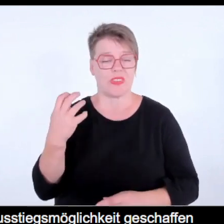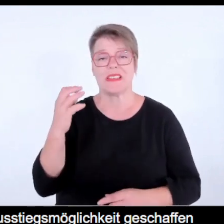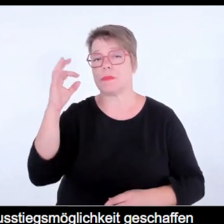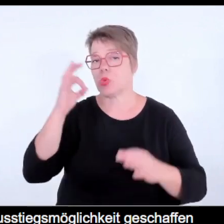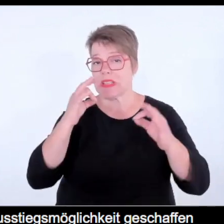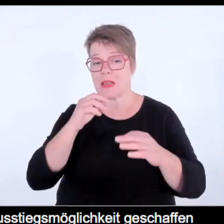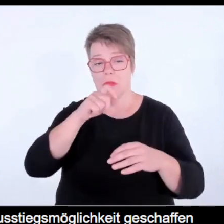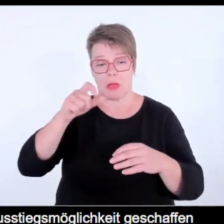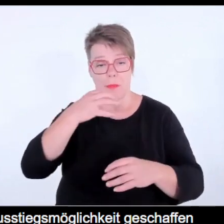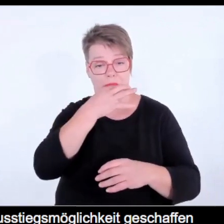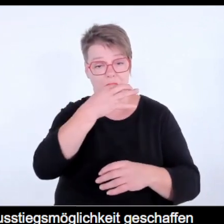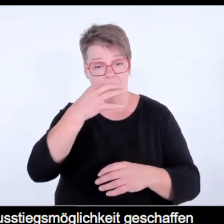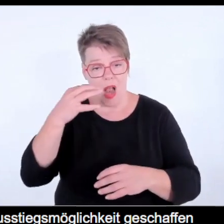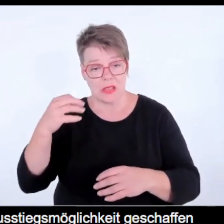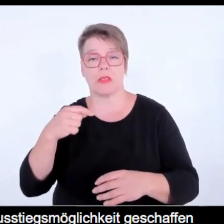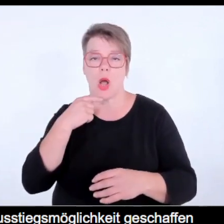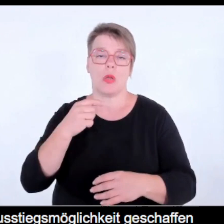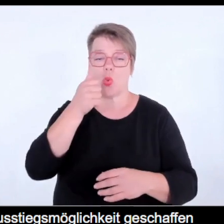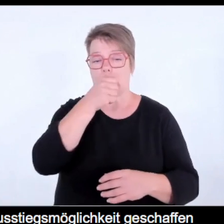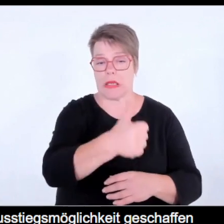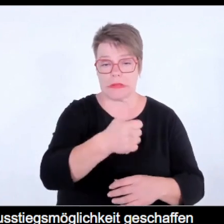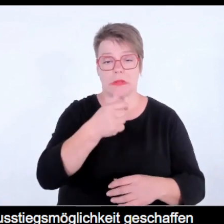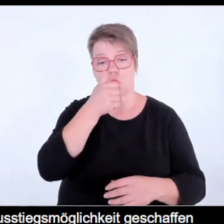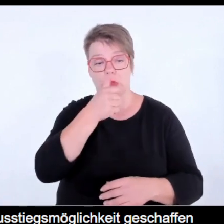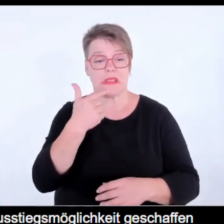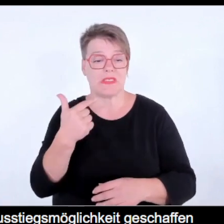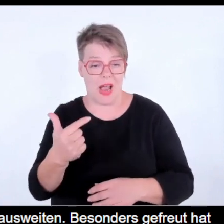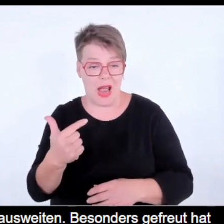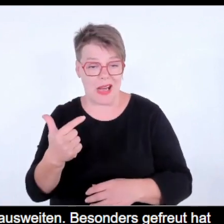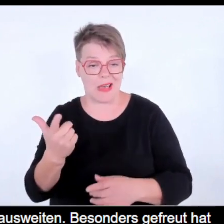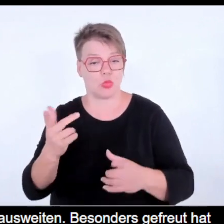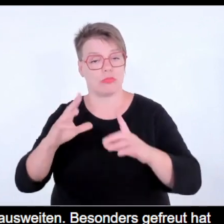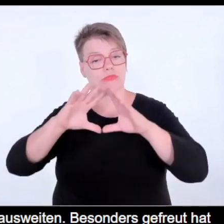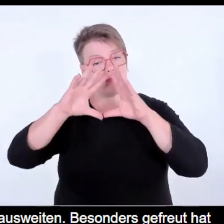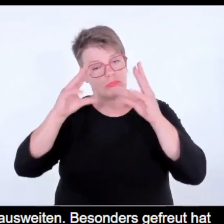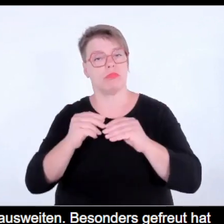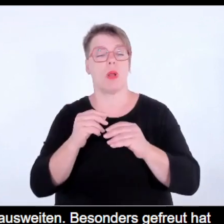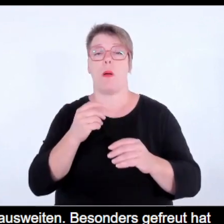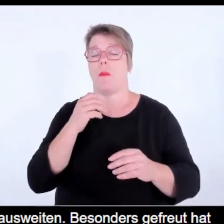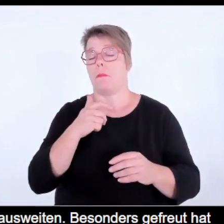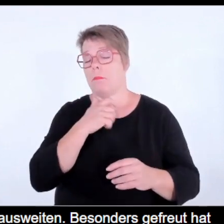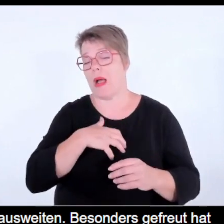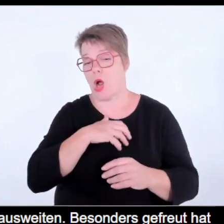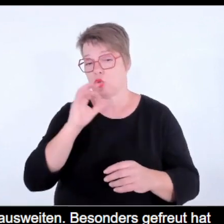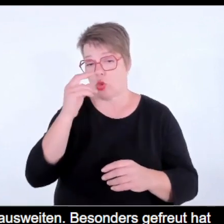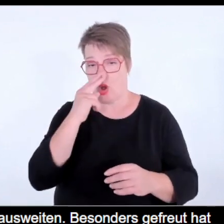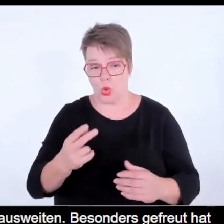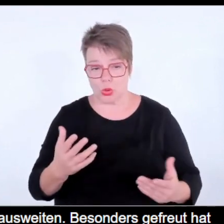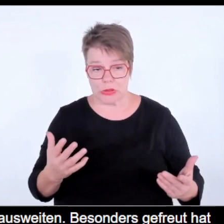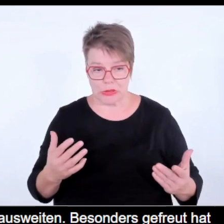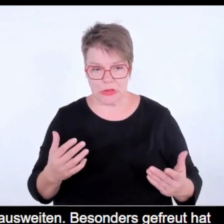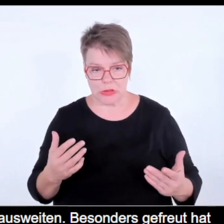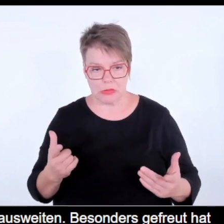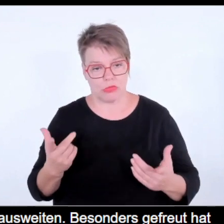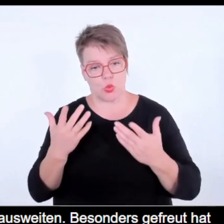Bürokratieabbau. Wir haben das heute gemeinsam verabschiedet. Das sind gute Regelungen, die wir noch umsetzen wollen